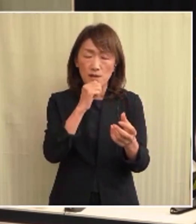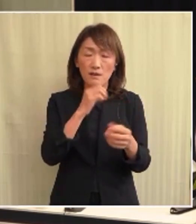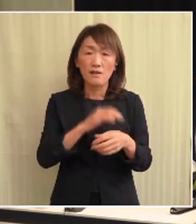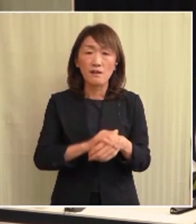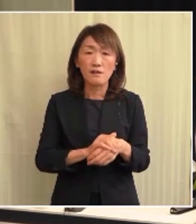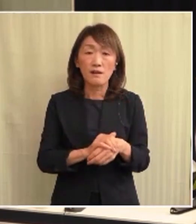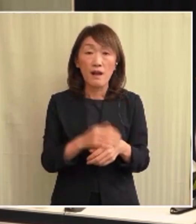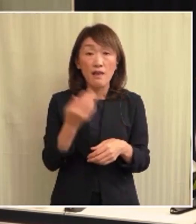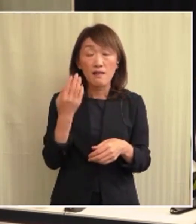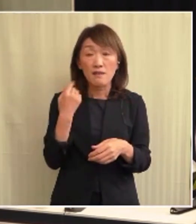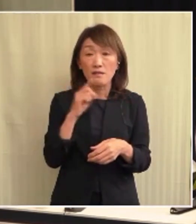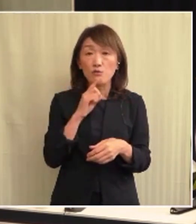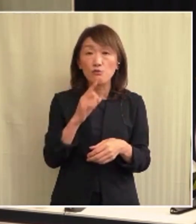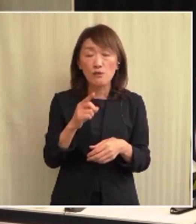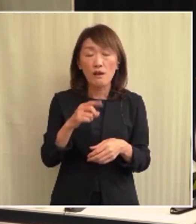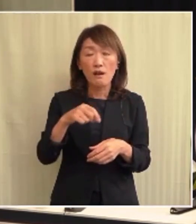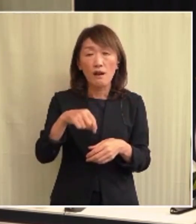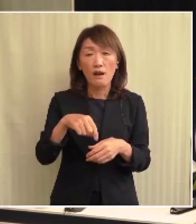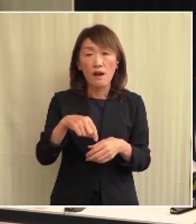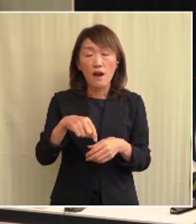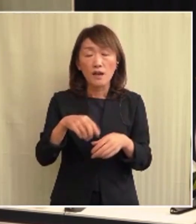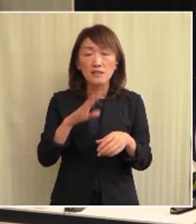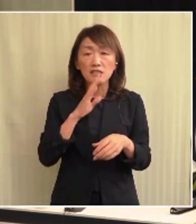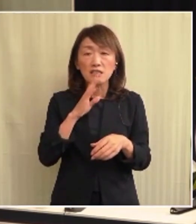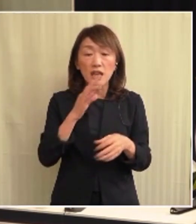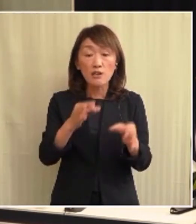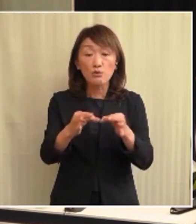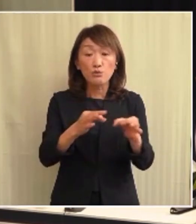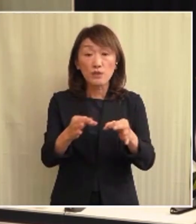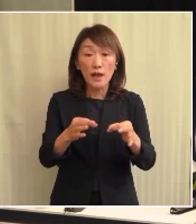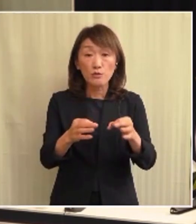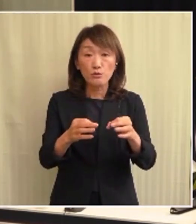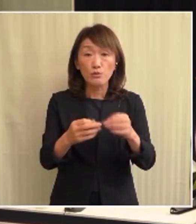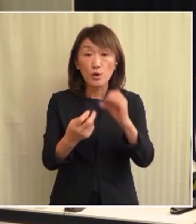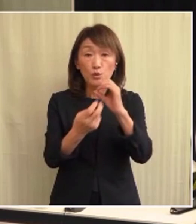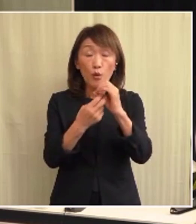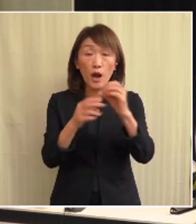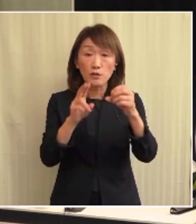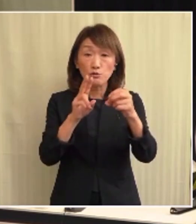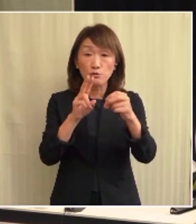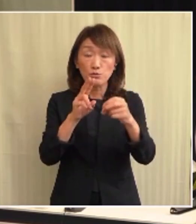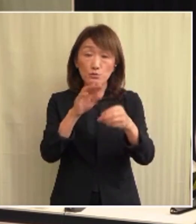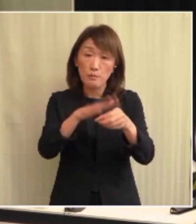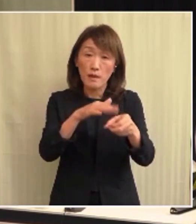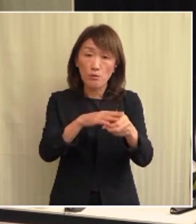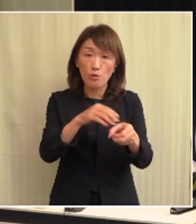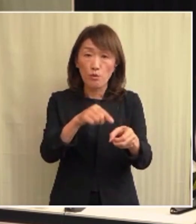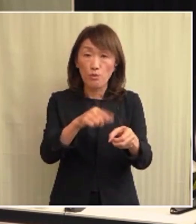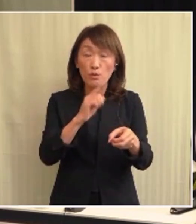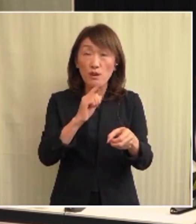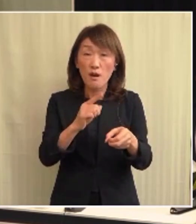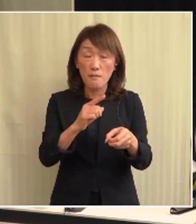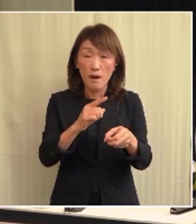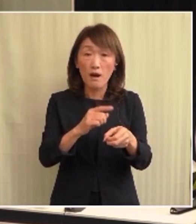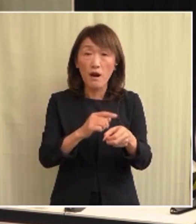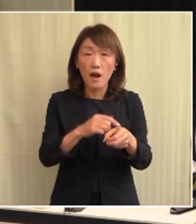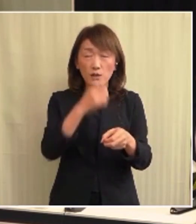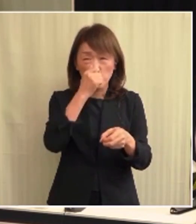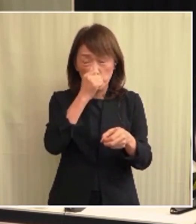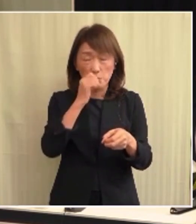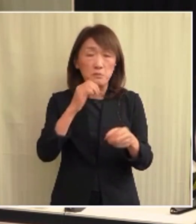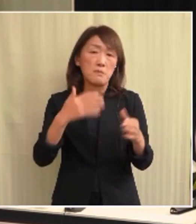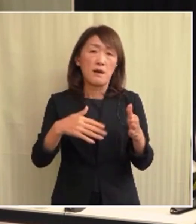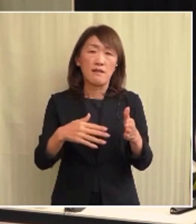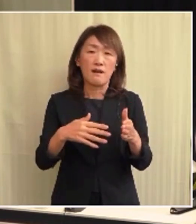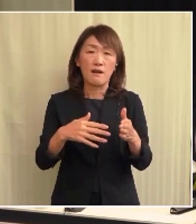が170g だったかな、実際今売ってるものってとんかつ弁当にするとその本当に、10分の1とは言いません